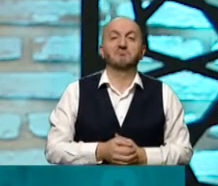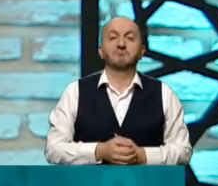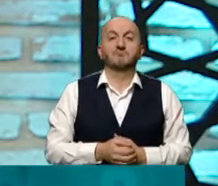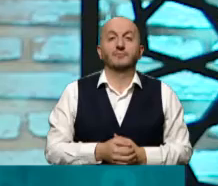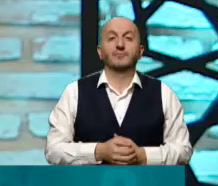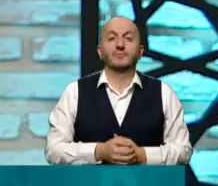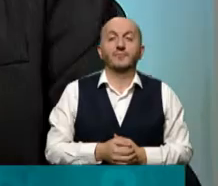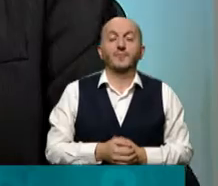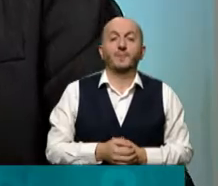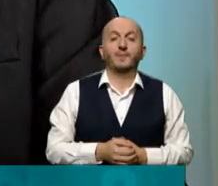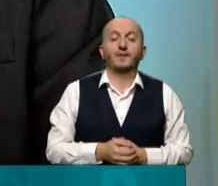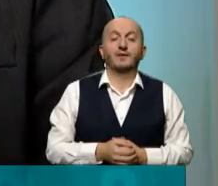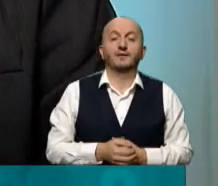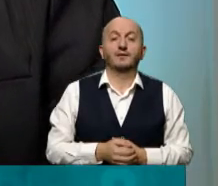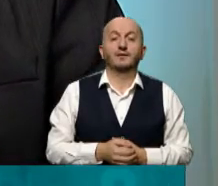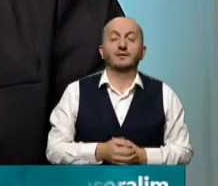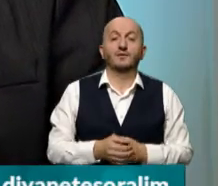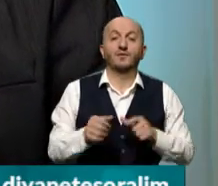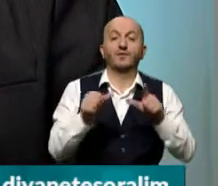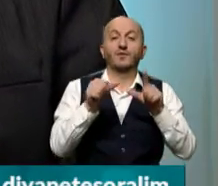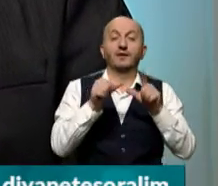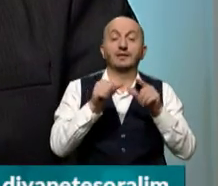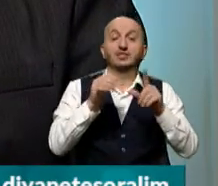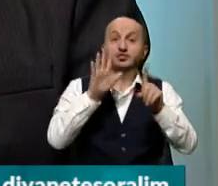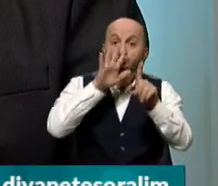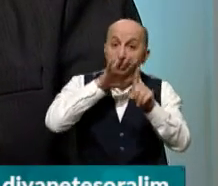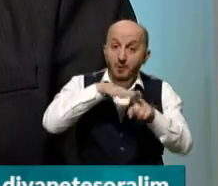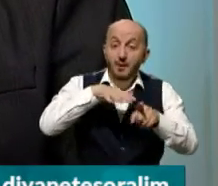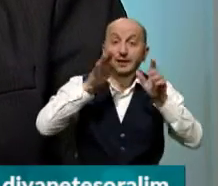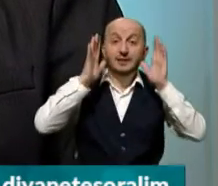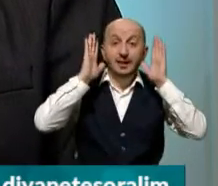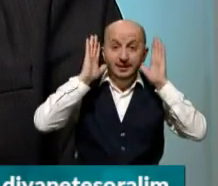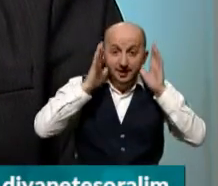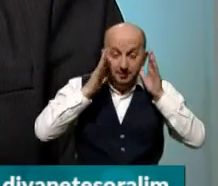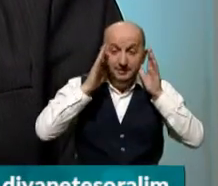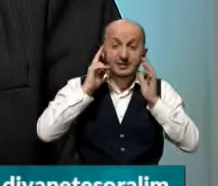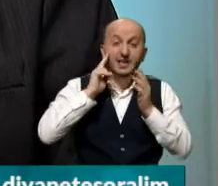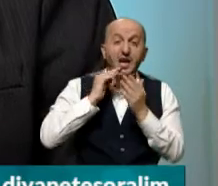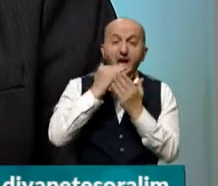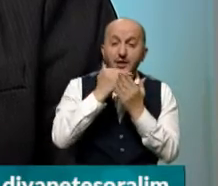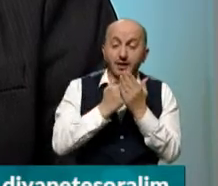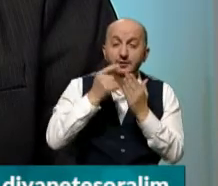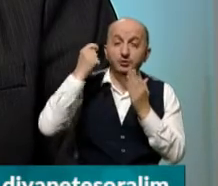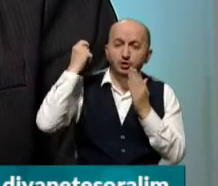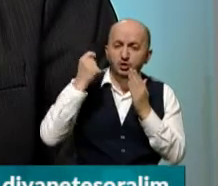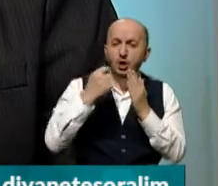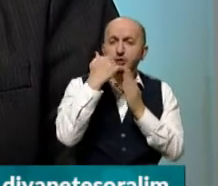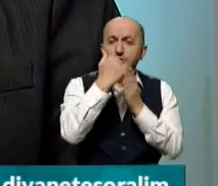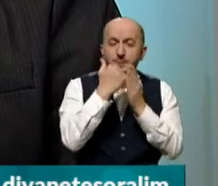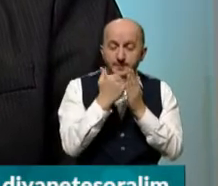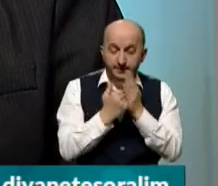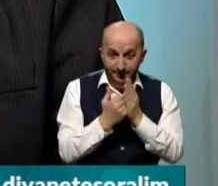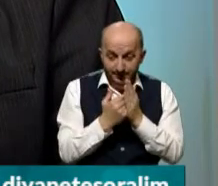dersiniz? Şimdi Furkan Bey, bu cemaatle namazın adabından, şartlarından,